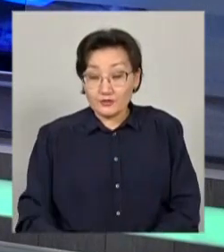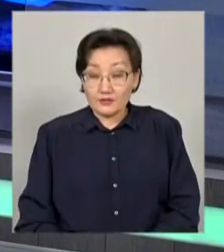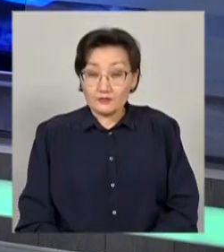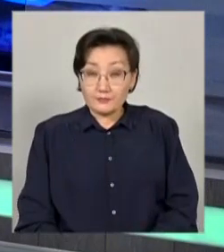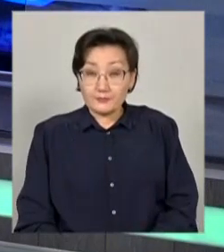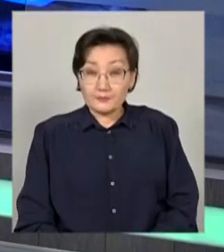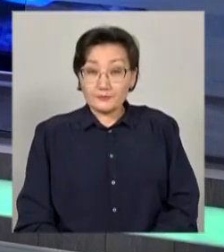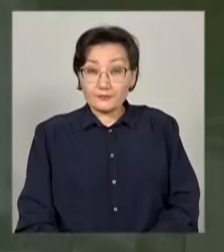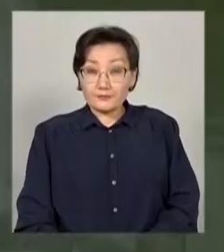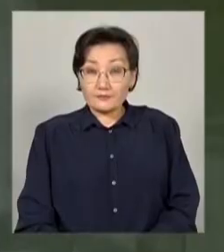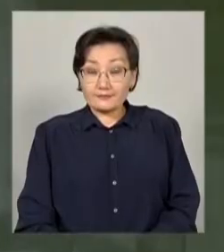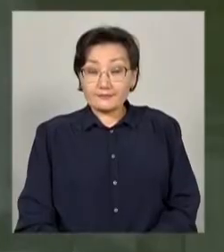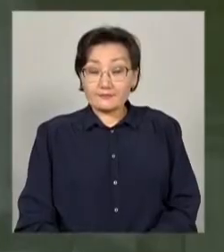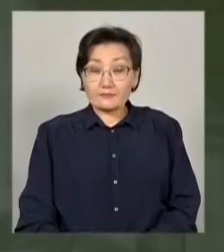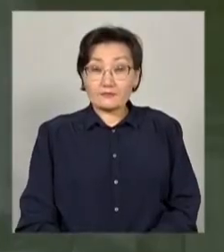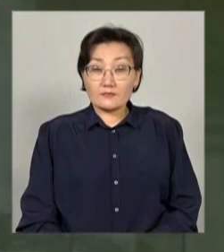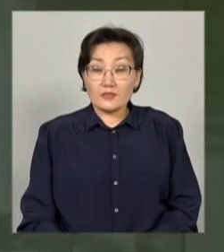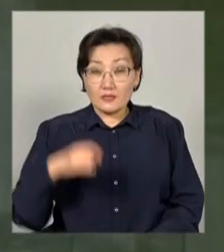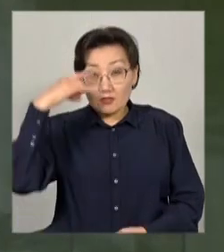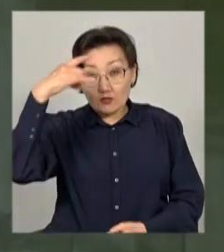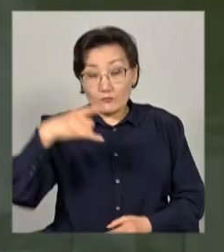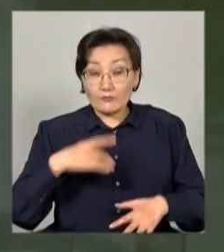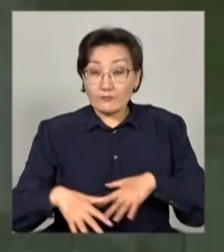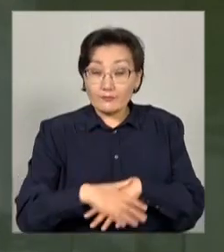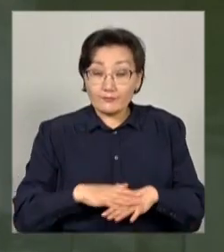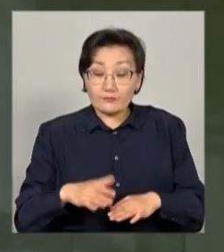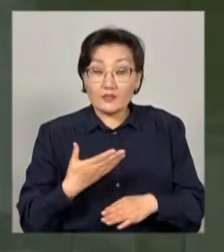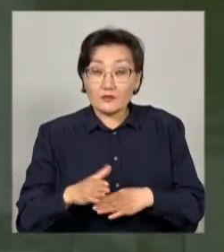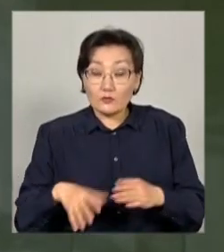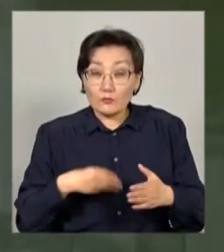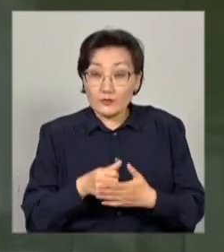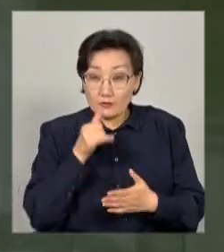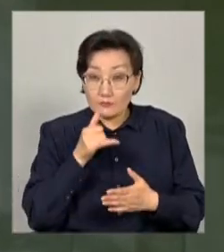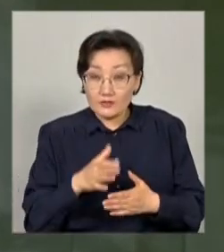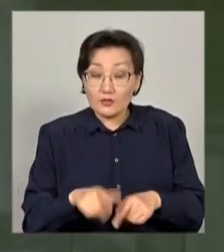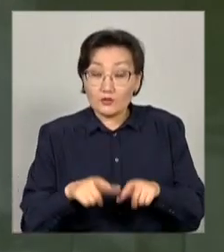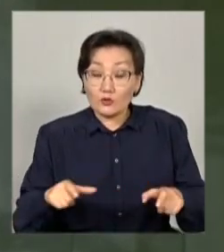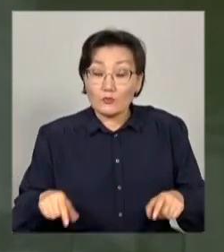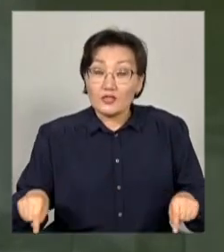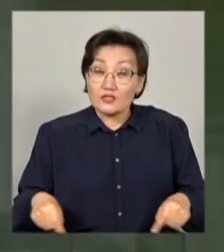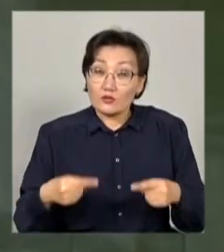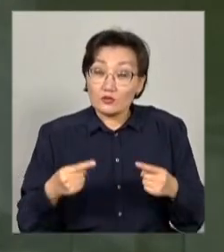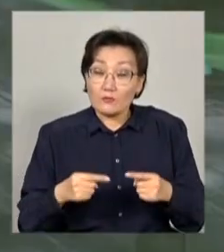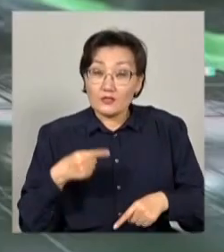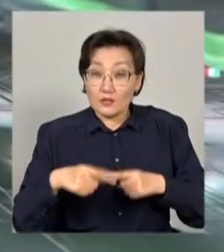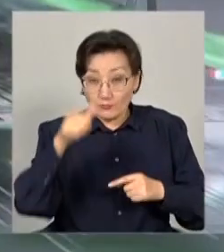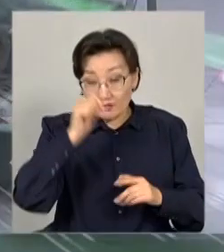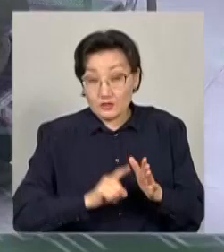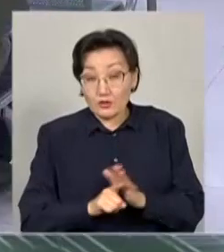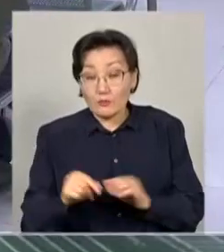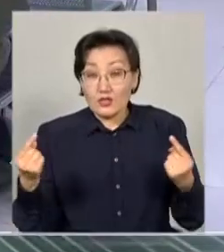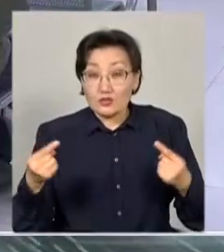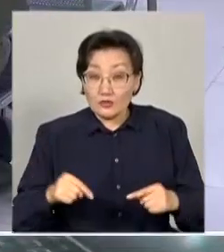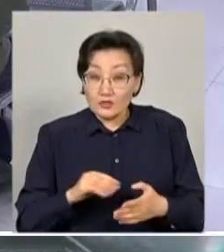Мұхамеджан айтады. Елде несие өтеу мерзімі бұзылған азаматтардың төлем қабілетін қалпына келтіру үшін келер айдан бастап